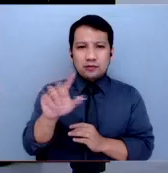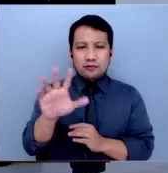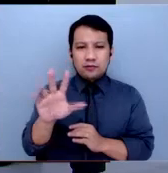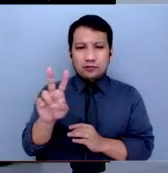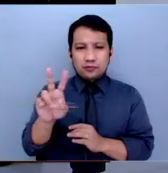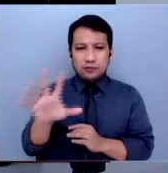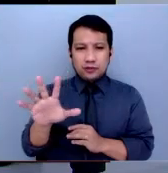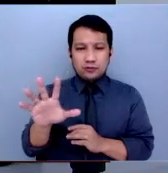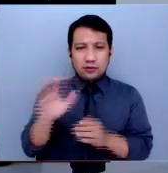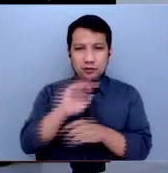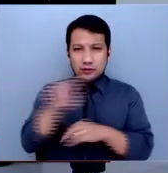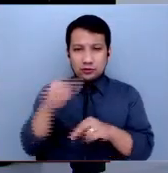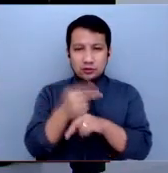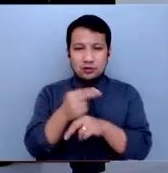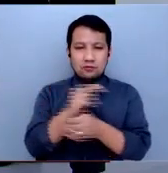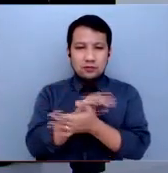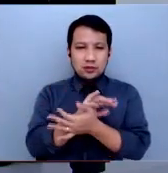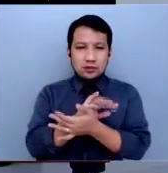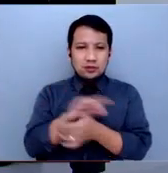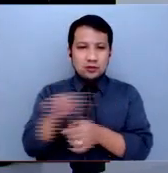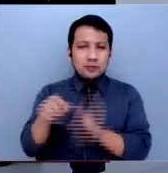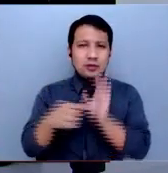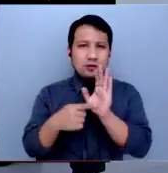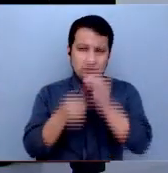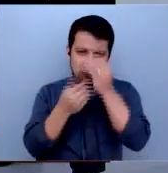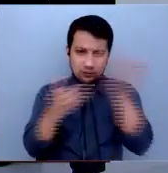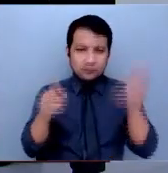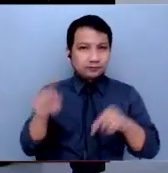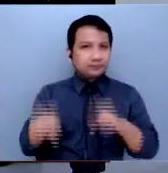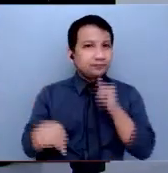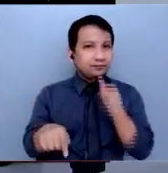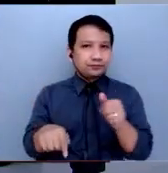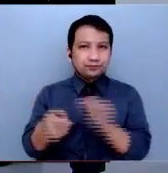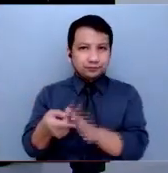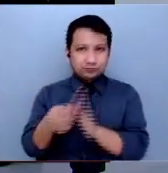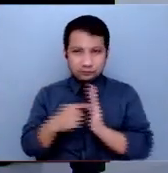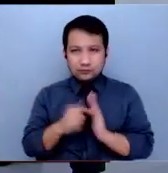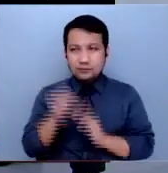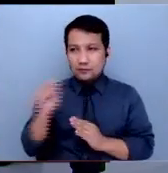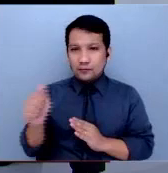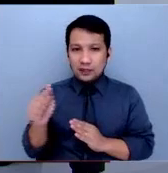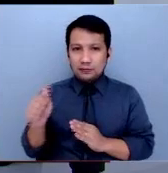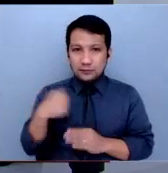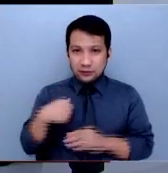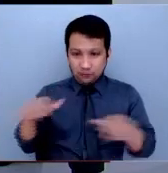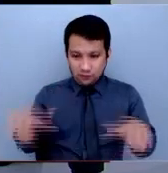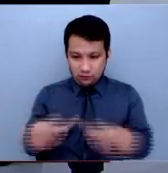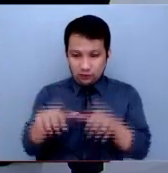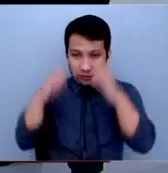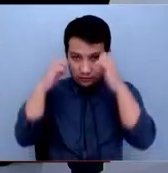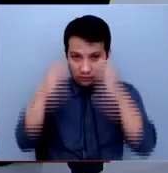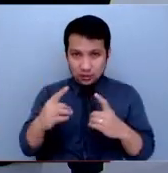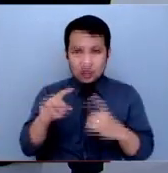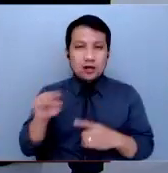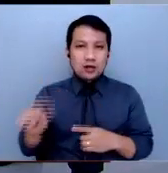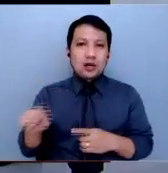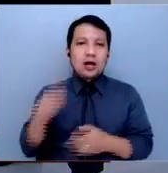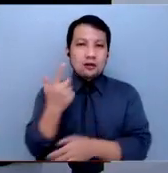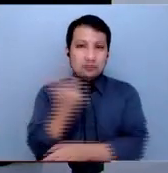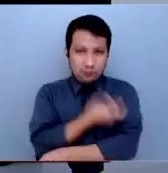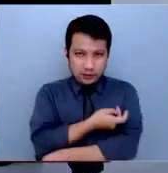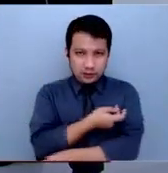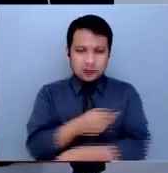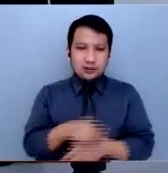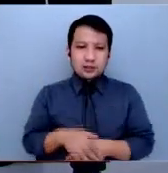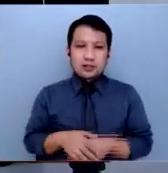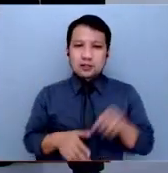COVID Vaccination Program na nagsasabing hindi pwedeng gawing requirement sa empleyo o edukasyon ang vaccination. Nandiyan